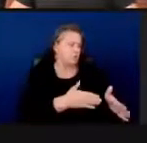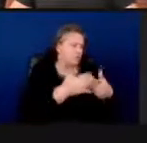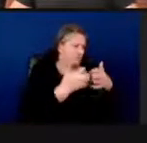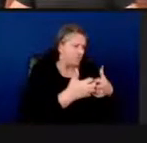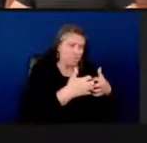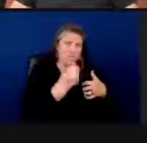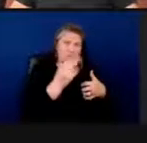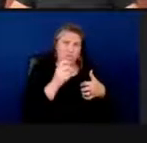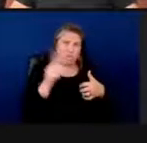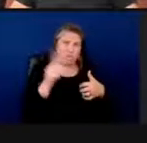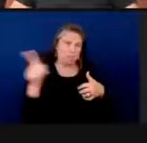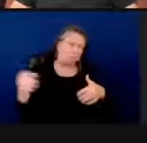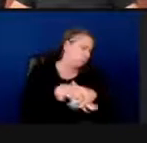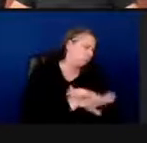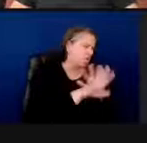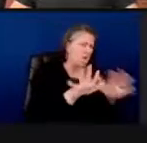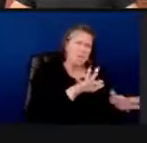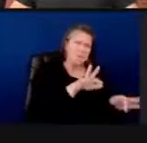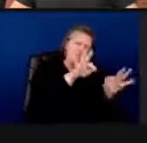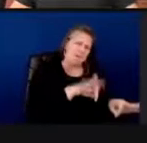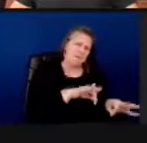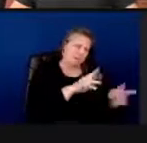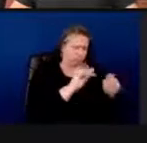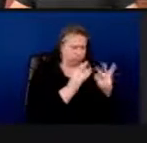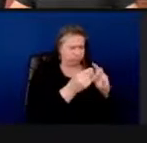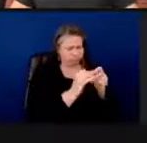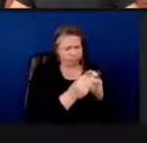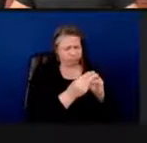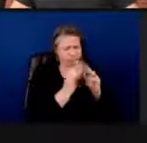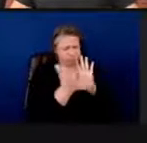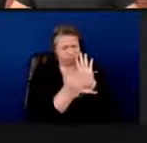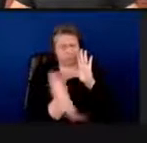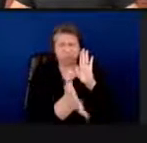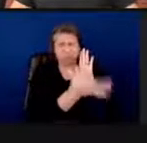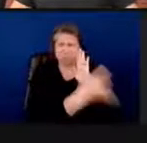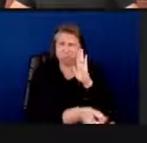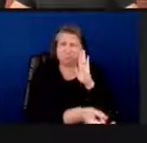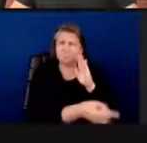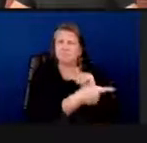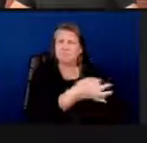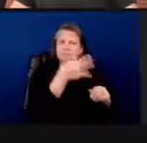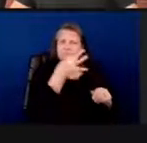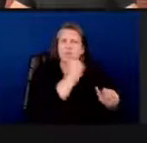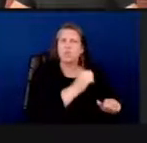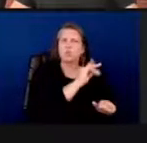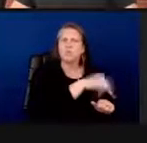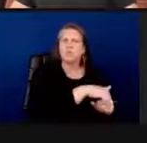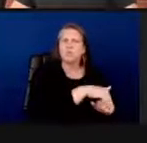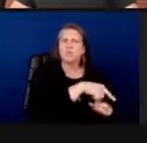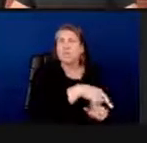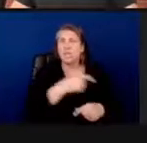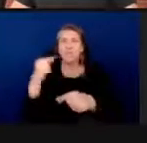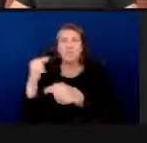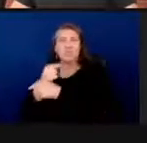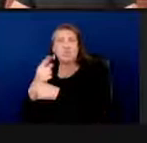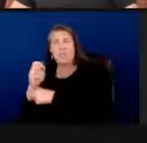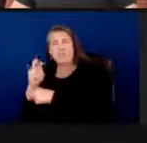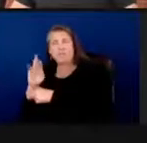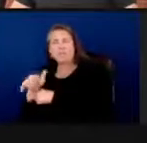Kwa mfano tuone jinsi ambavyo mwanafunzi ambaye kwa mfano amejifunza hisabati anaweza